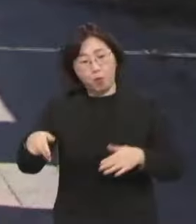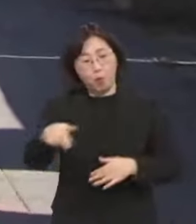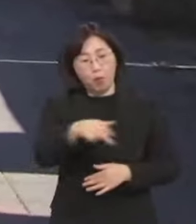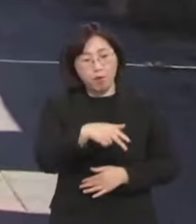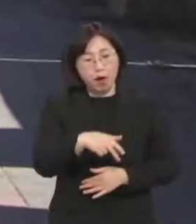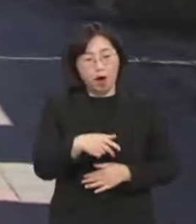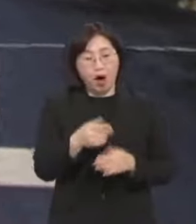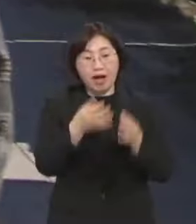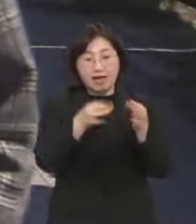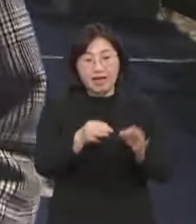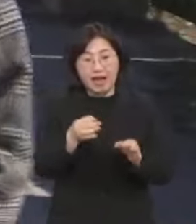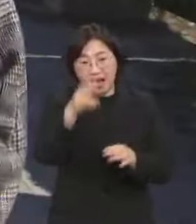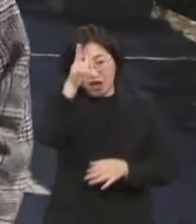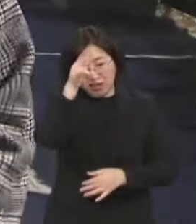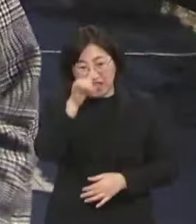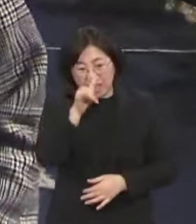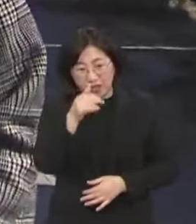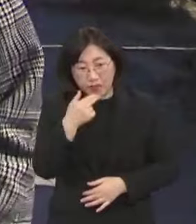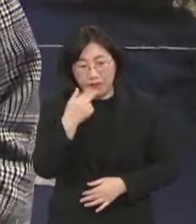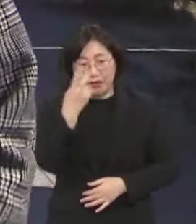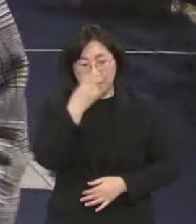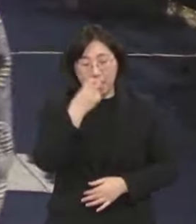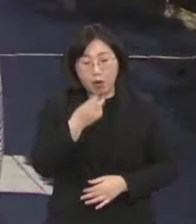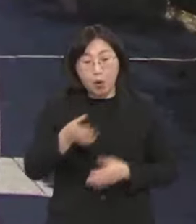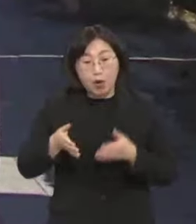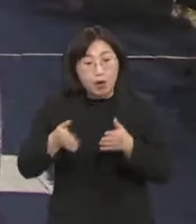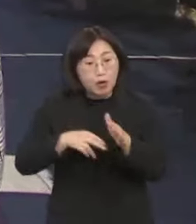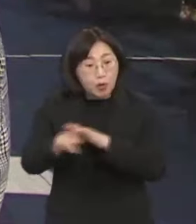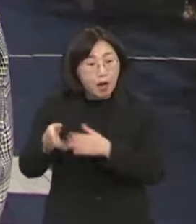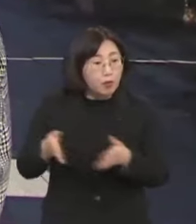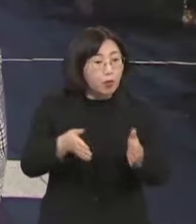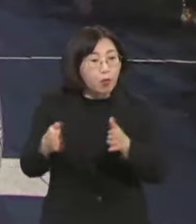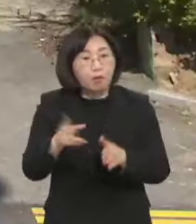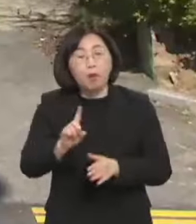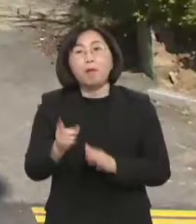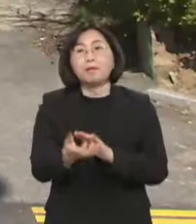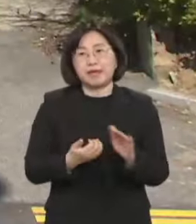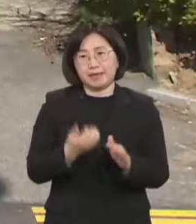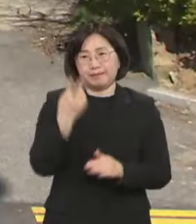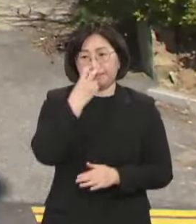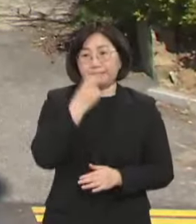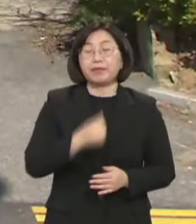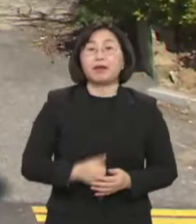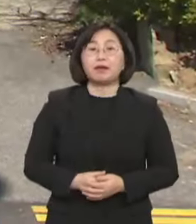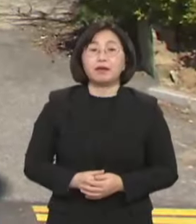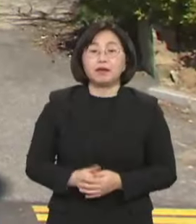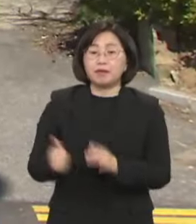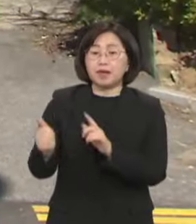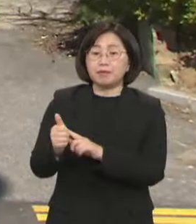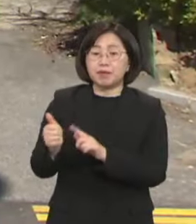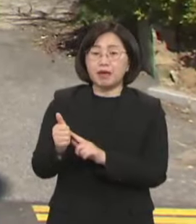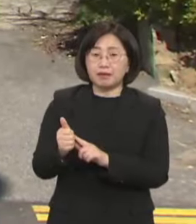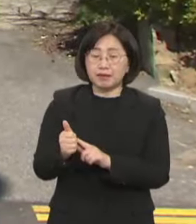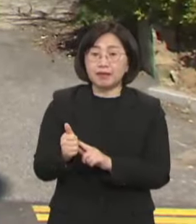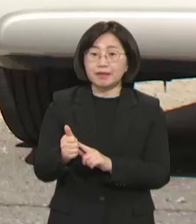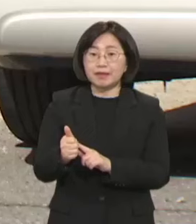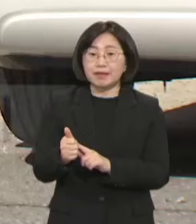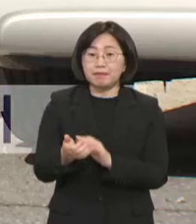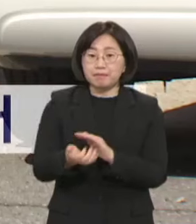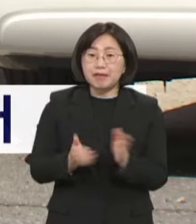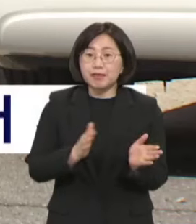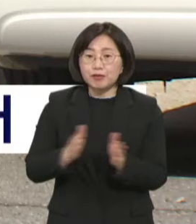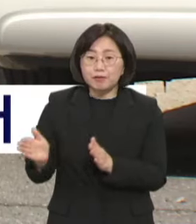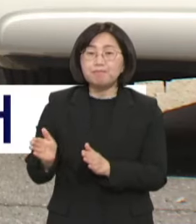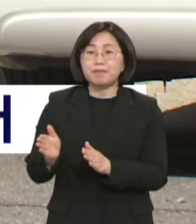있는지 살피고 도주로를 파악하는 등 범행을 사전에 치밀하게 계획했습니다. 해당 남성은 추적을 피하기 위해 미리